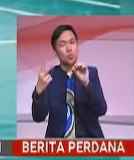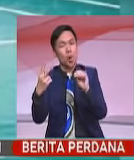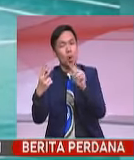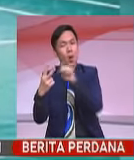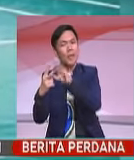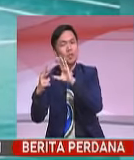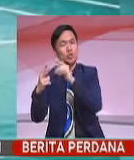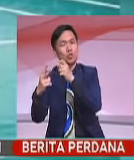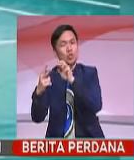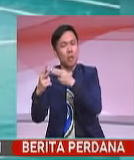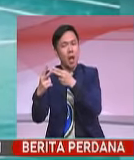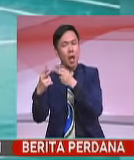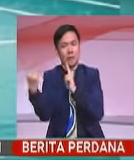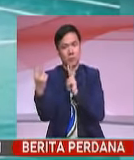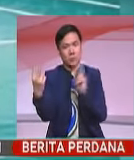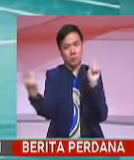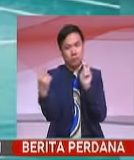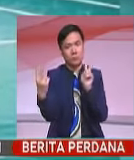Yu Jung.